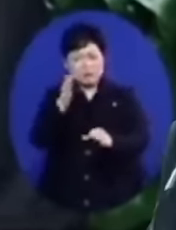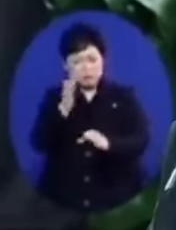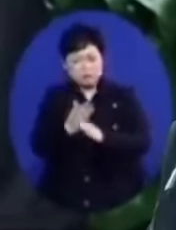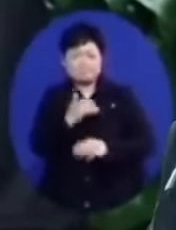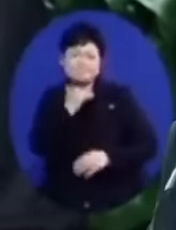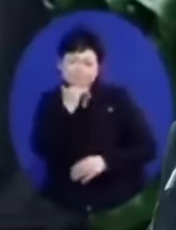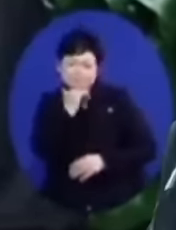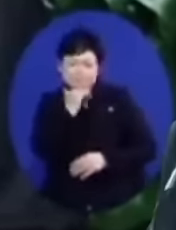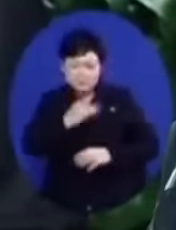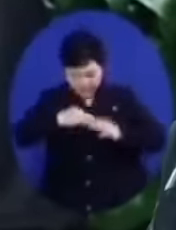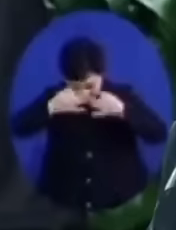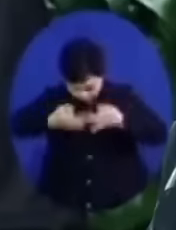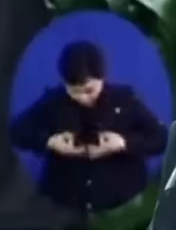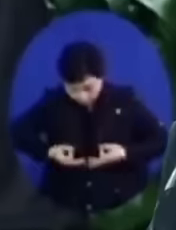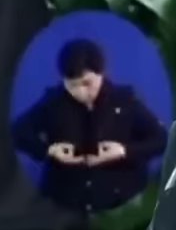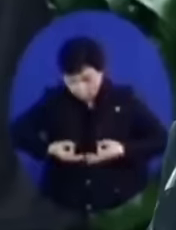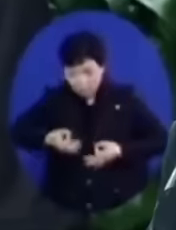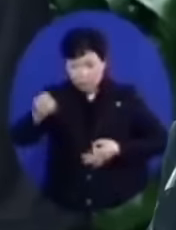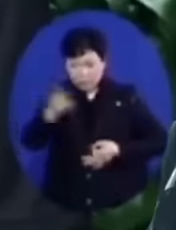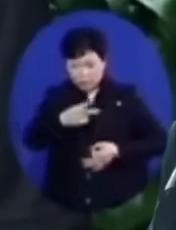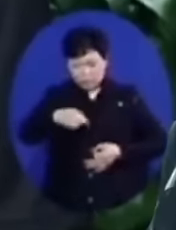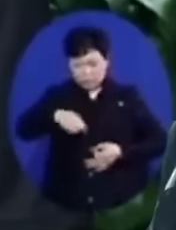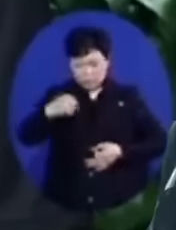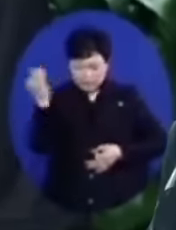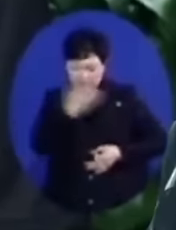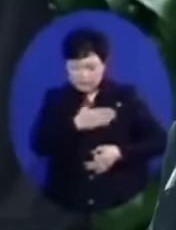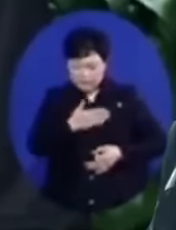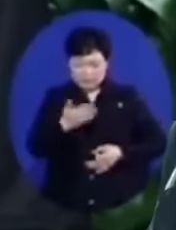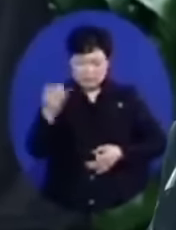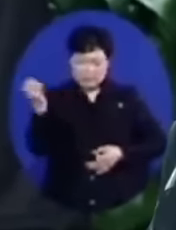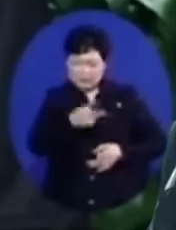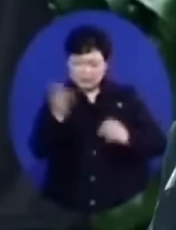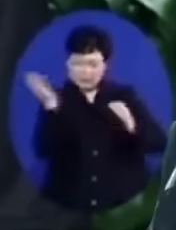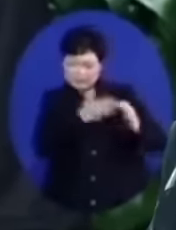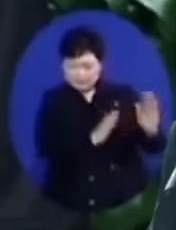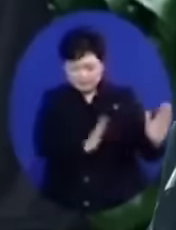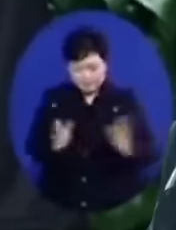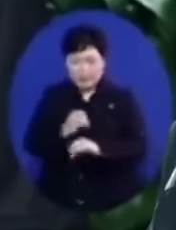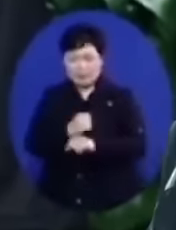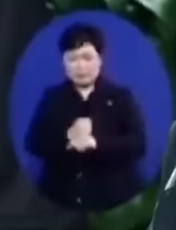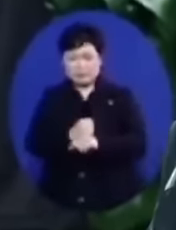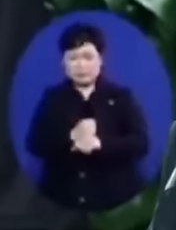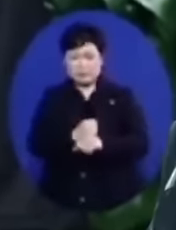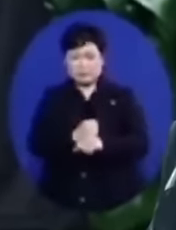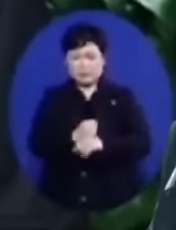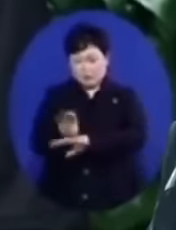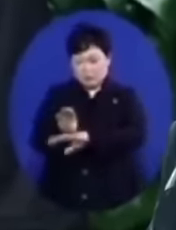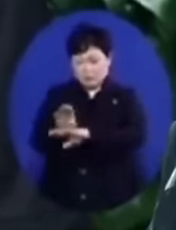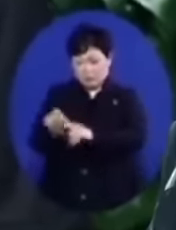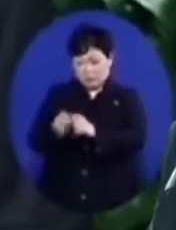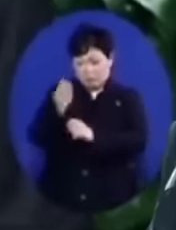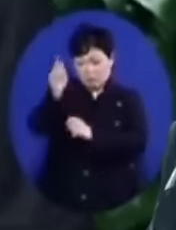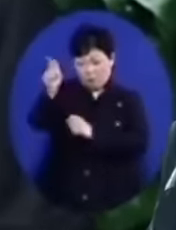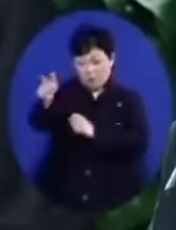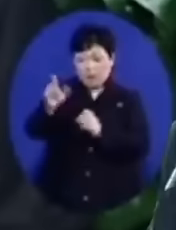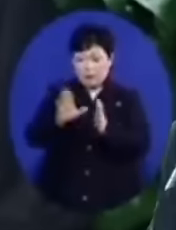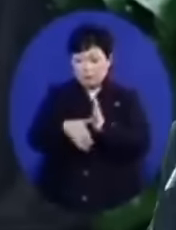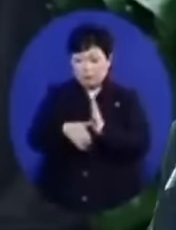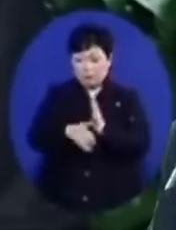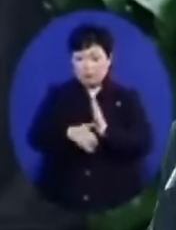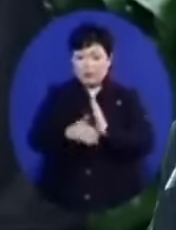기다리면서 자기를 되돌아보고 자기를 정비해야 되는 것입니다. 더구나 먼 길을 가려고 할 때는 자동차를 굉장히